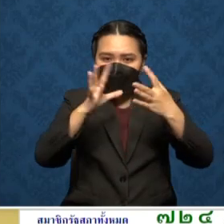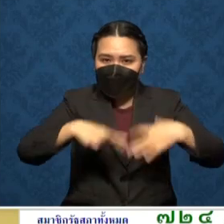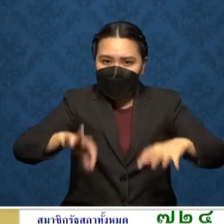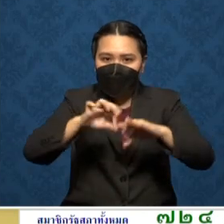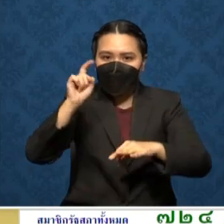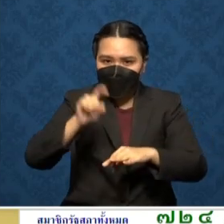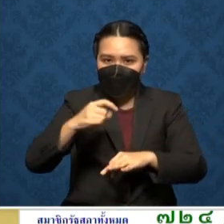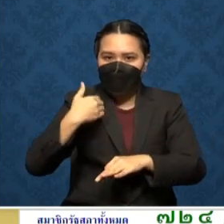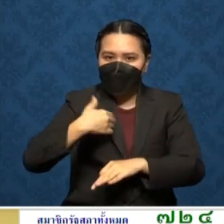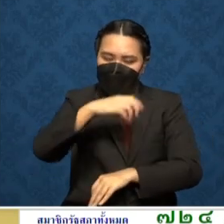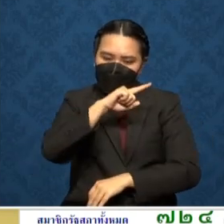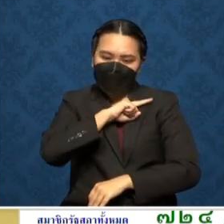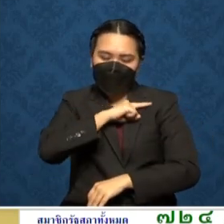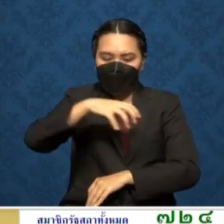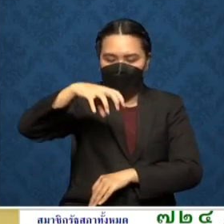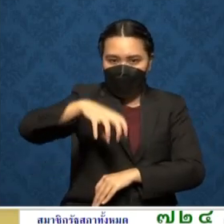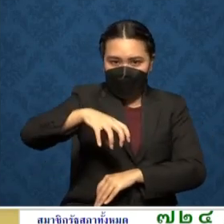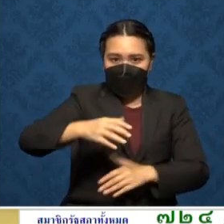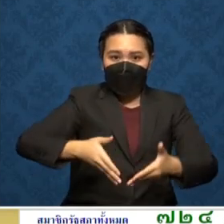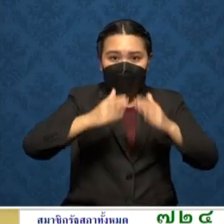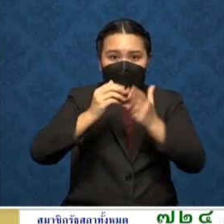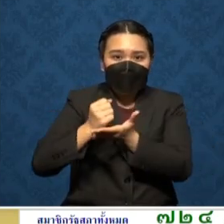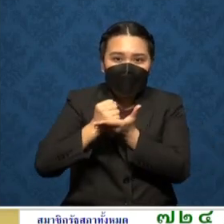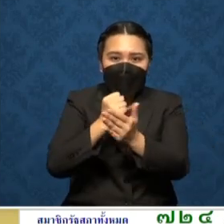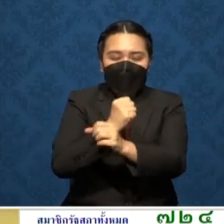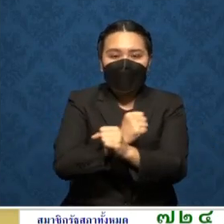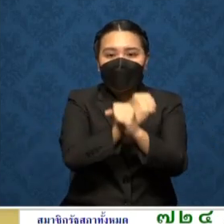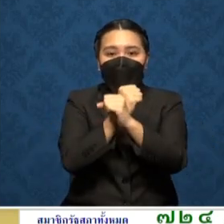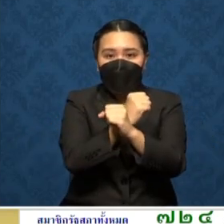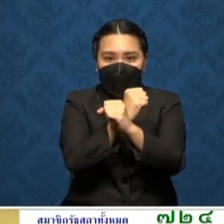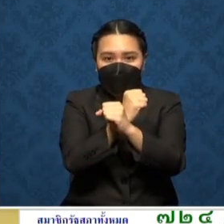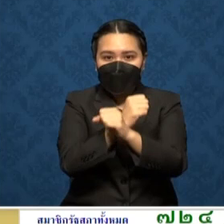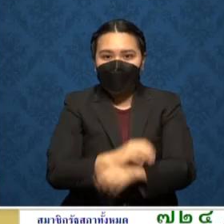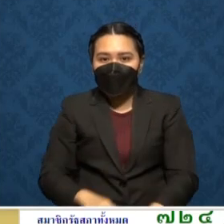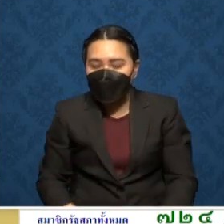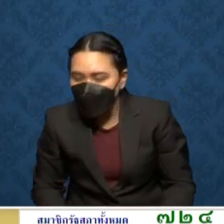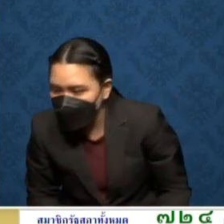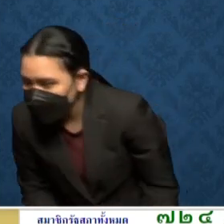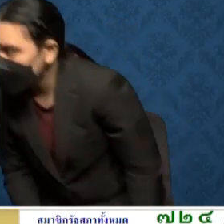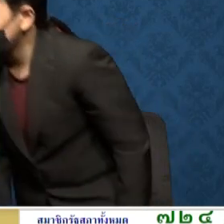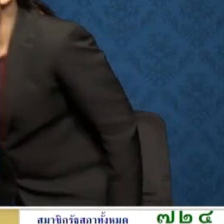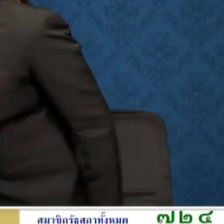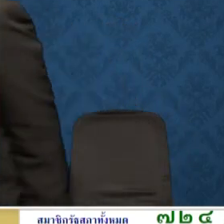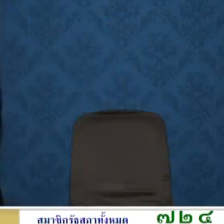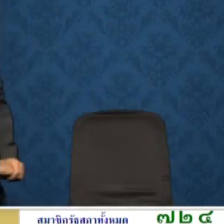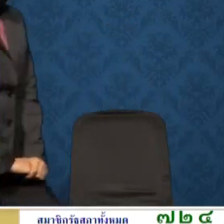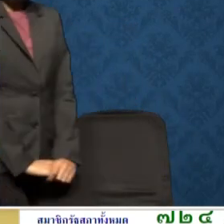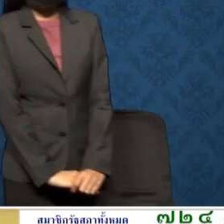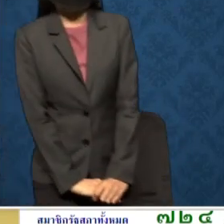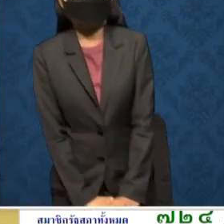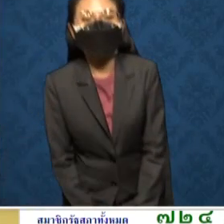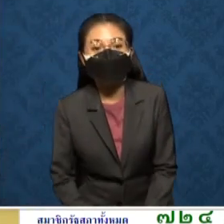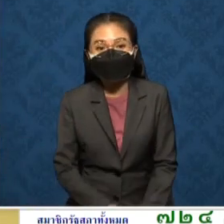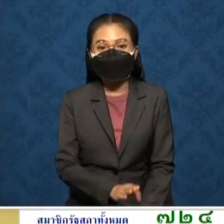านที่จะป้องกันหรือแม้แต่เมื่อมีการล่วงละเมิดกระทำผิดรัฐบาลก็